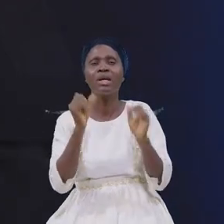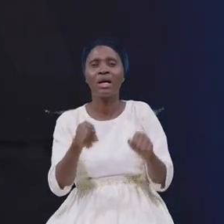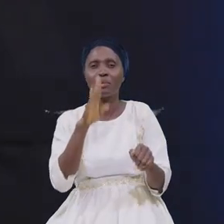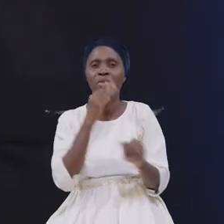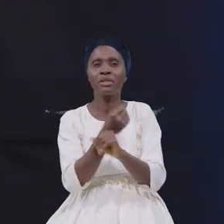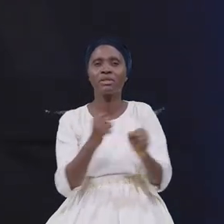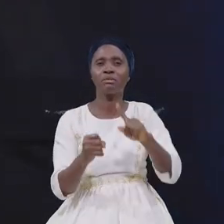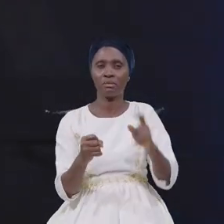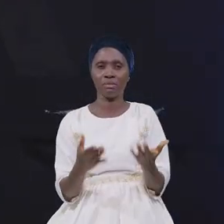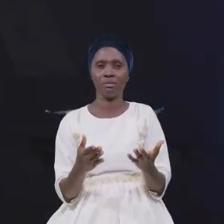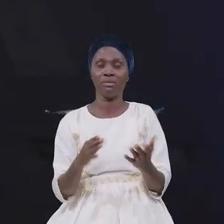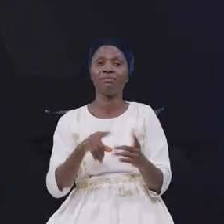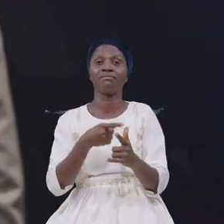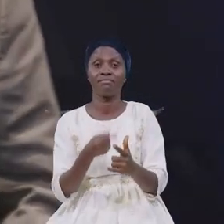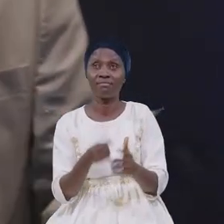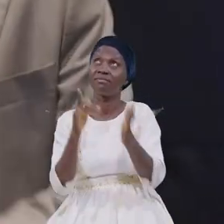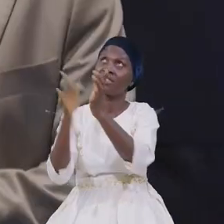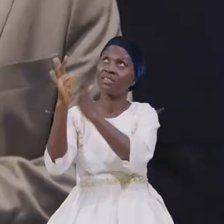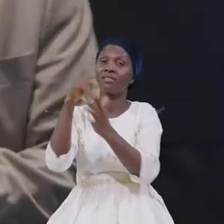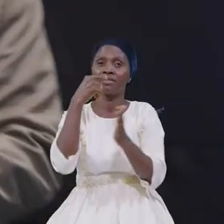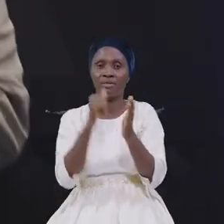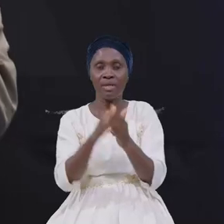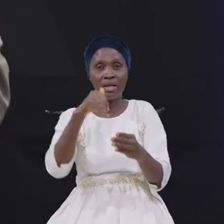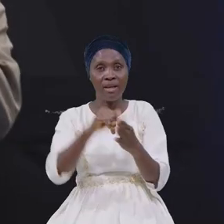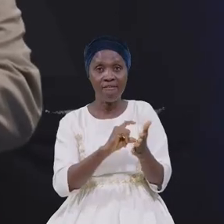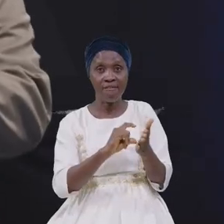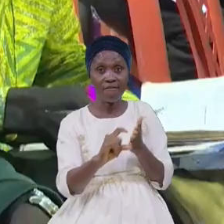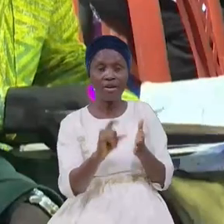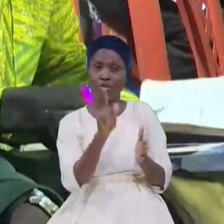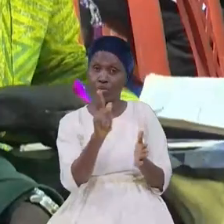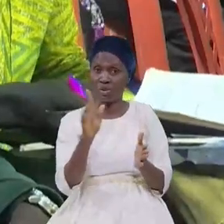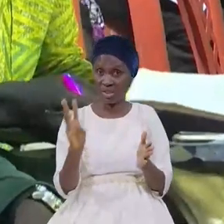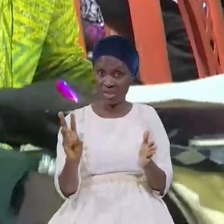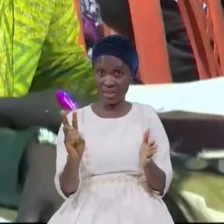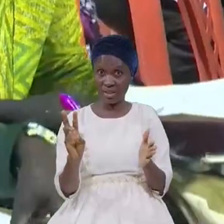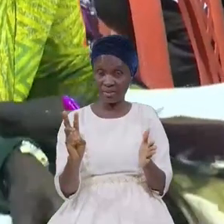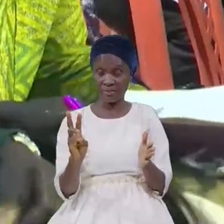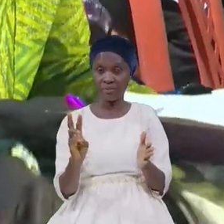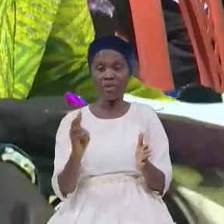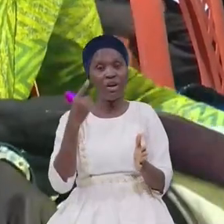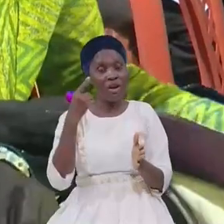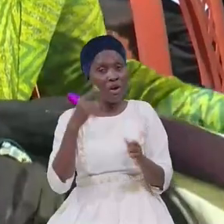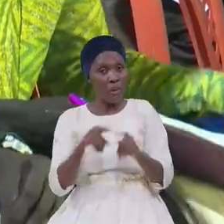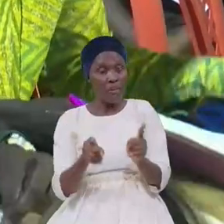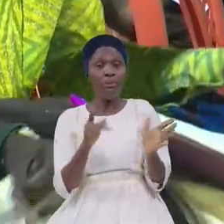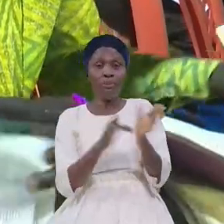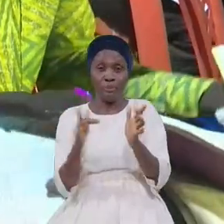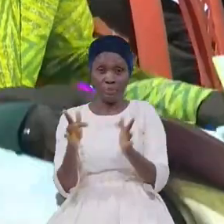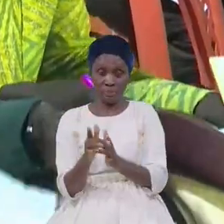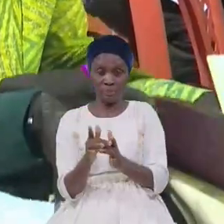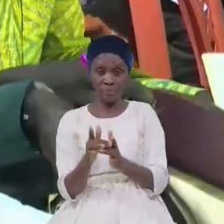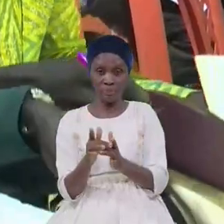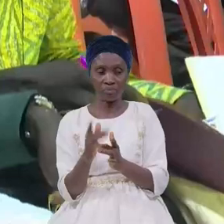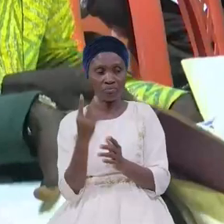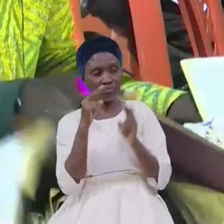sauvé? C'est là que Jésus a dit au verset 26. Jésus a dit, Jésus